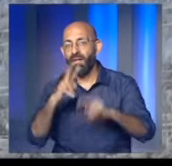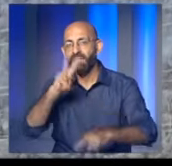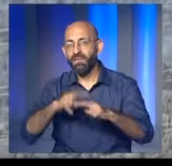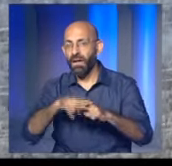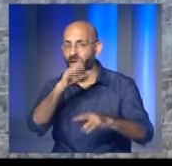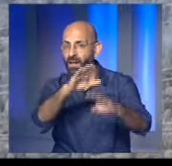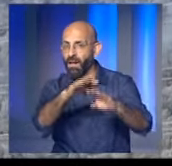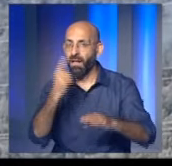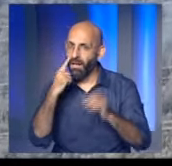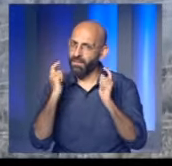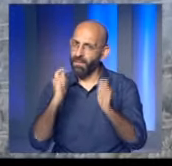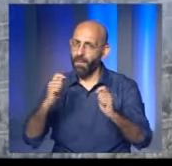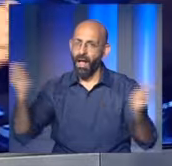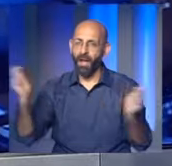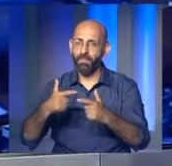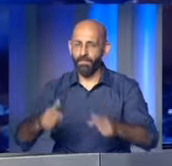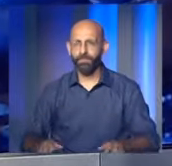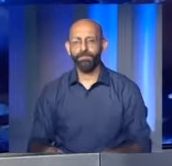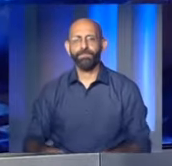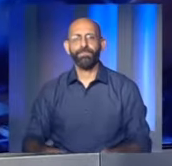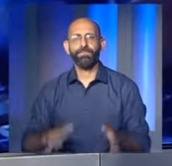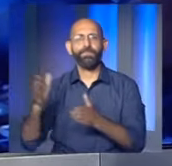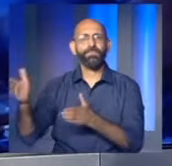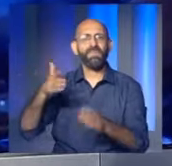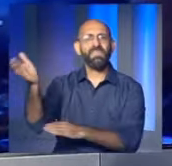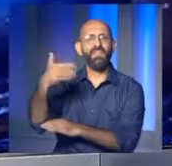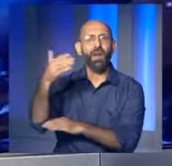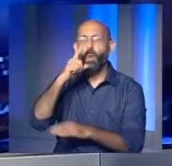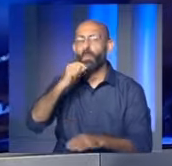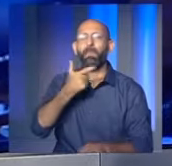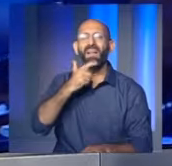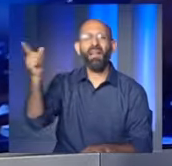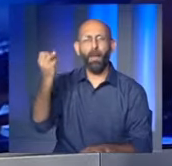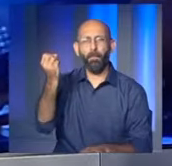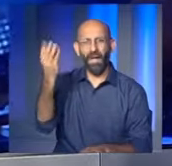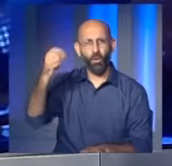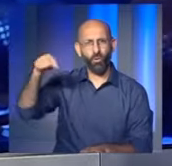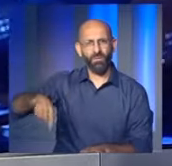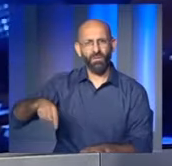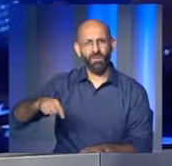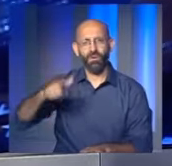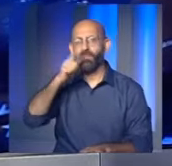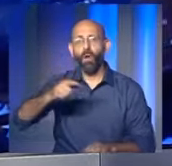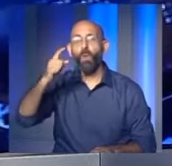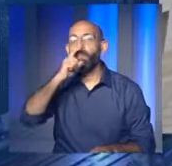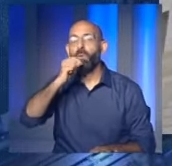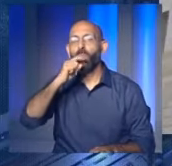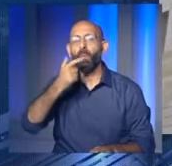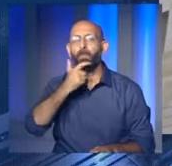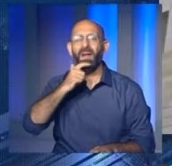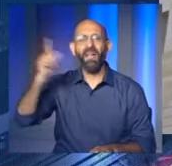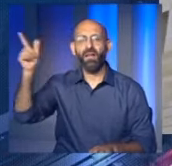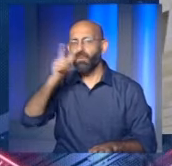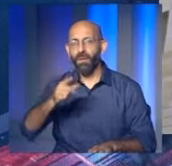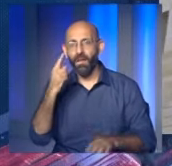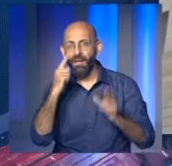معه الردع الإسرائيلي. في هذا الوقت، نفى المتحدث الرسمي باسم السفارة البريطانية في بيروت التقارير التي أشارت